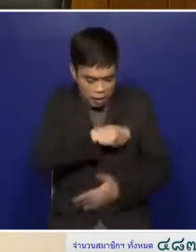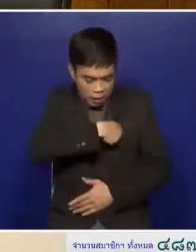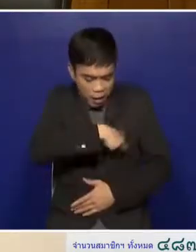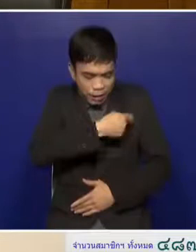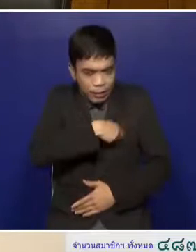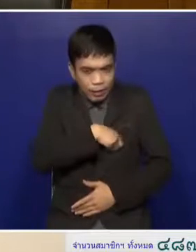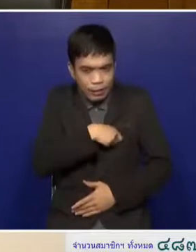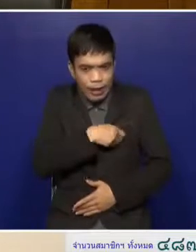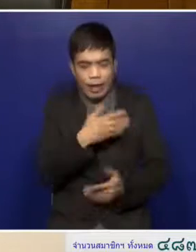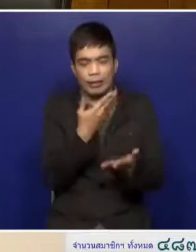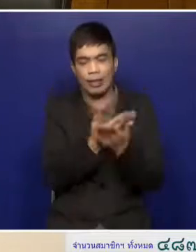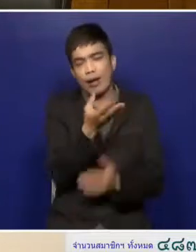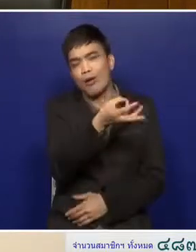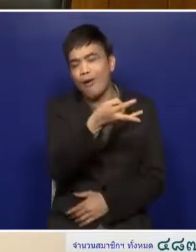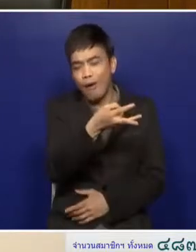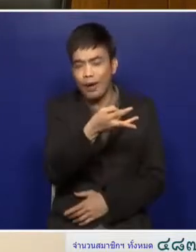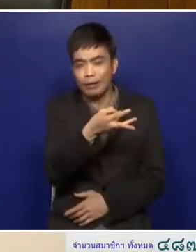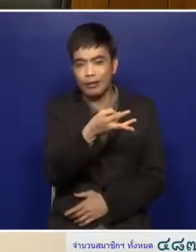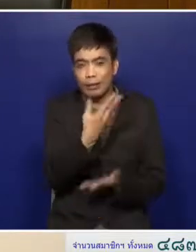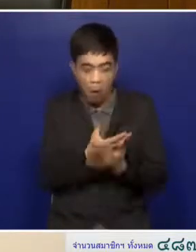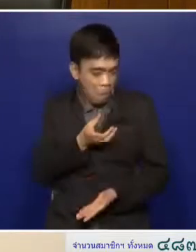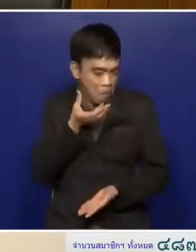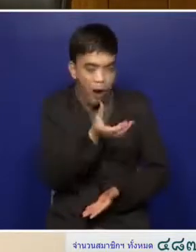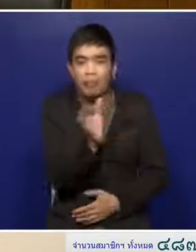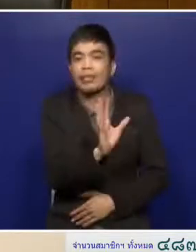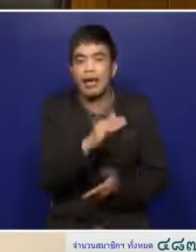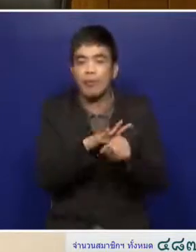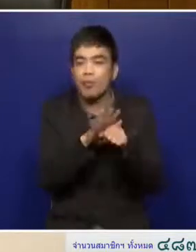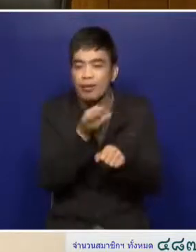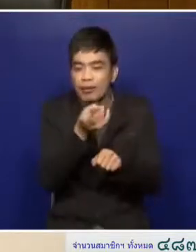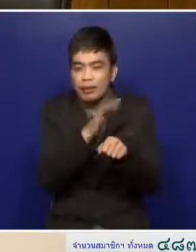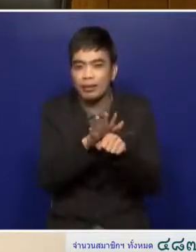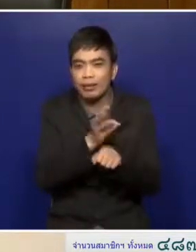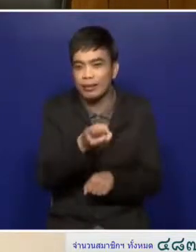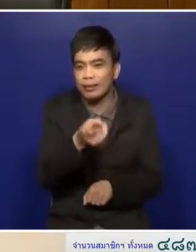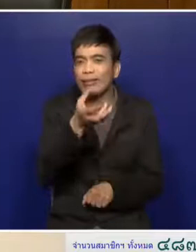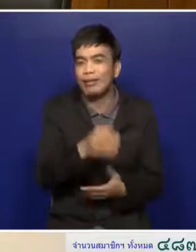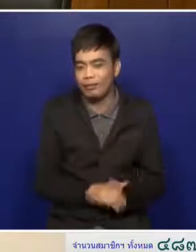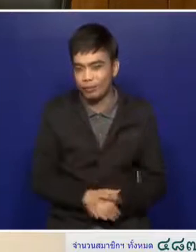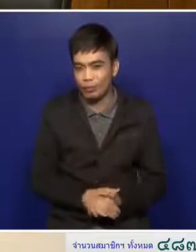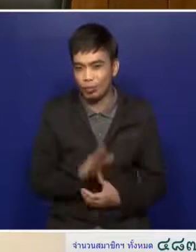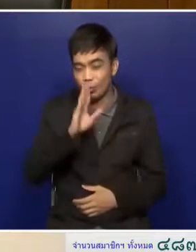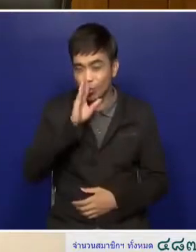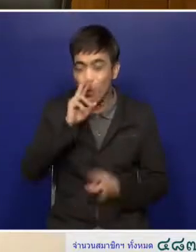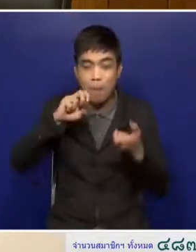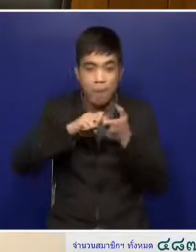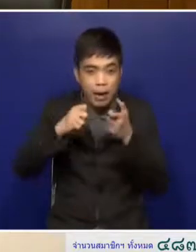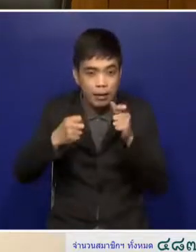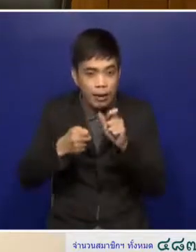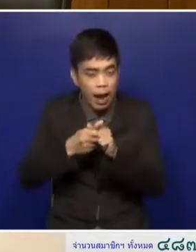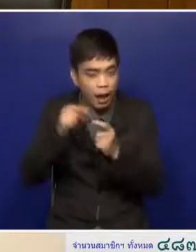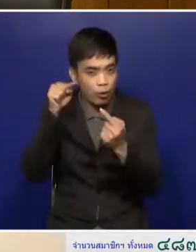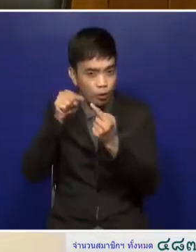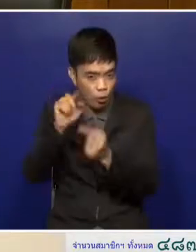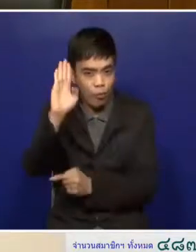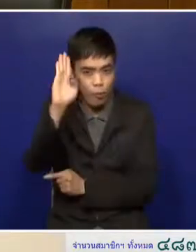ของพืชกระท่อมเนี่ยมีน้อยนะครับหรือถ้าหากว่าเราเรื่องปัญหาพืชกระท่อมต้องเรียนกับท่านประธานถ้าหากว่าเร